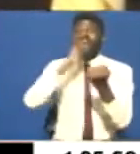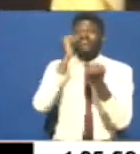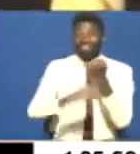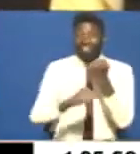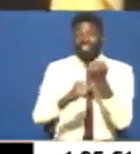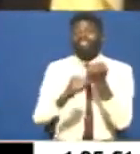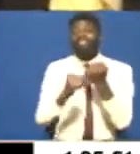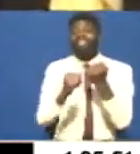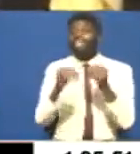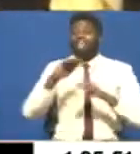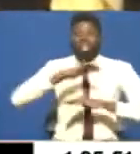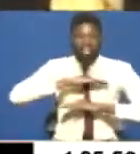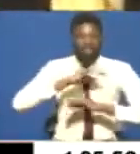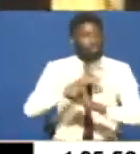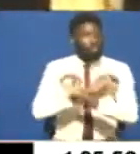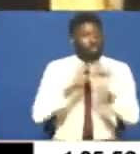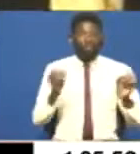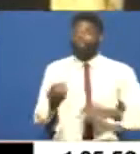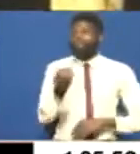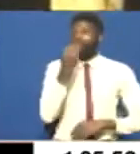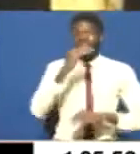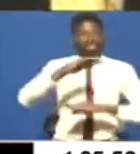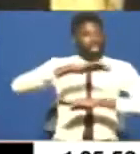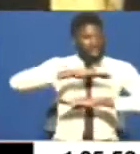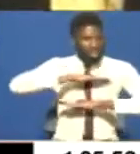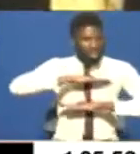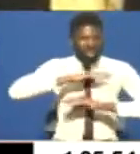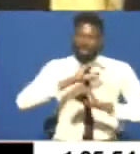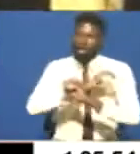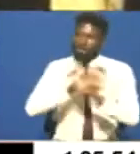kidogo. Kwa hivyo nataka kuhimiza watu wetu